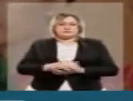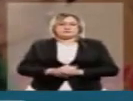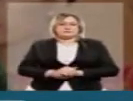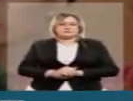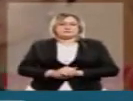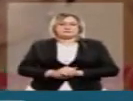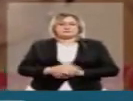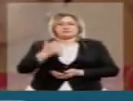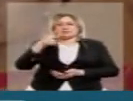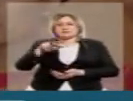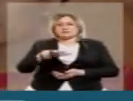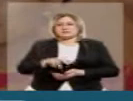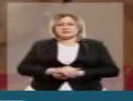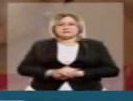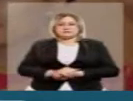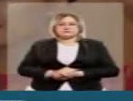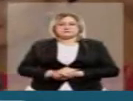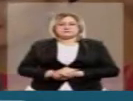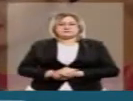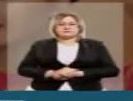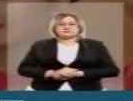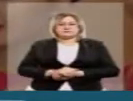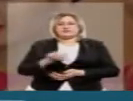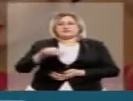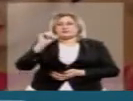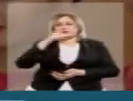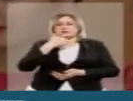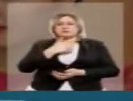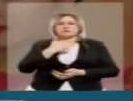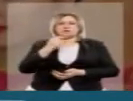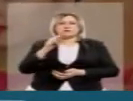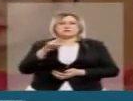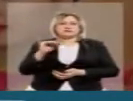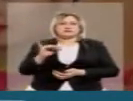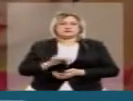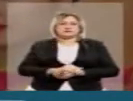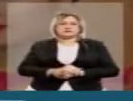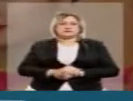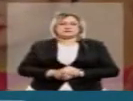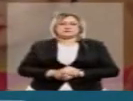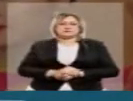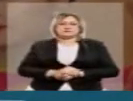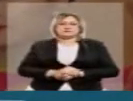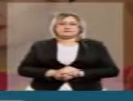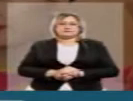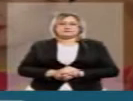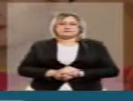алдық, үшінші орын алғанбыз. Енді биыл өзімізді одан да жоғары көрсетуге, басқа бізге беріліп